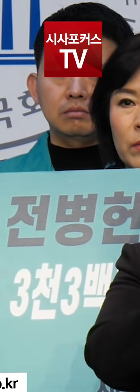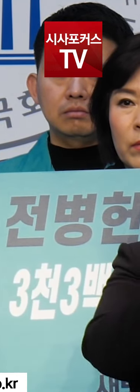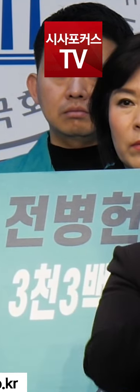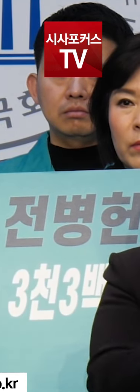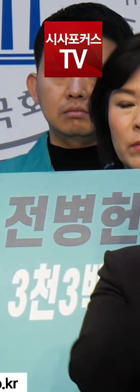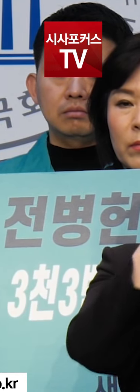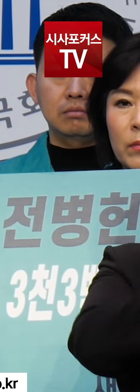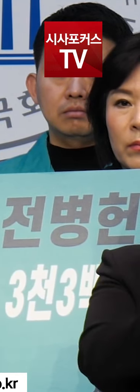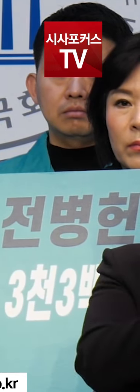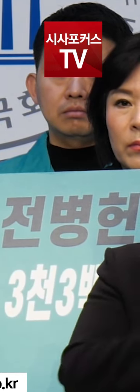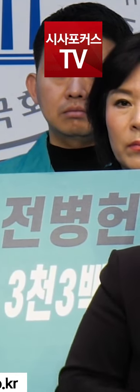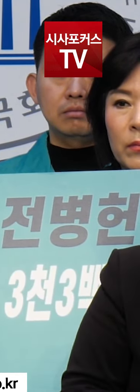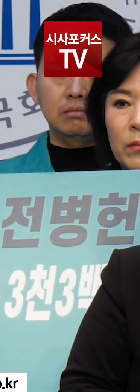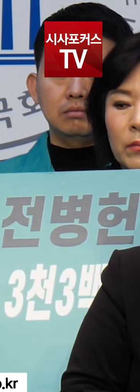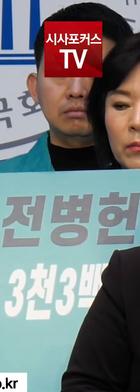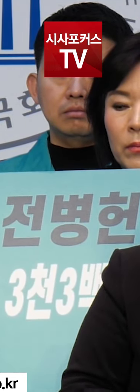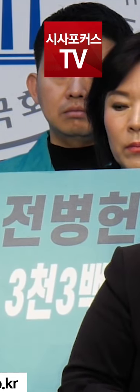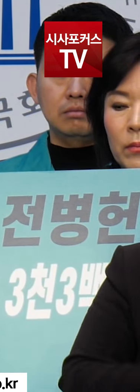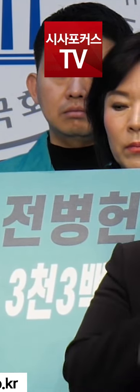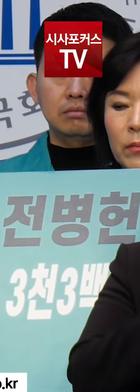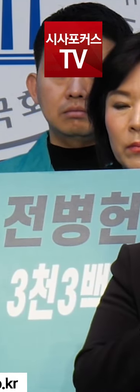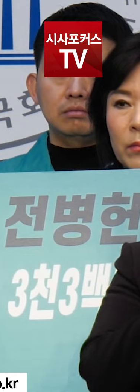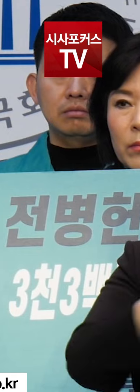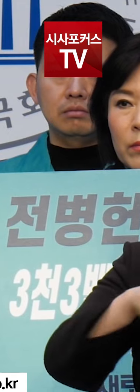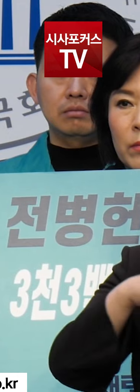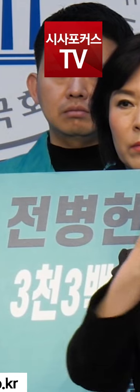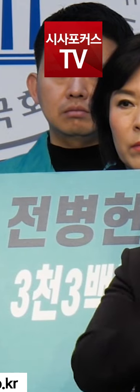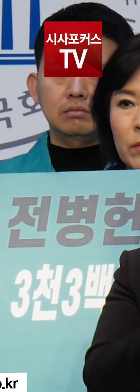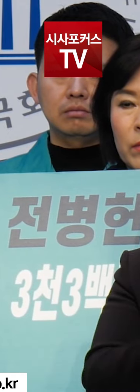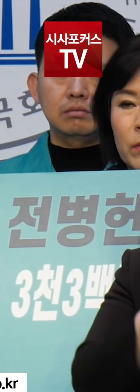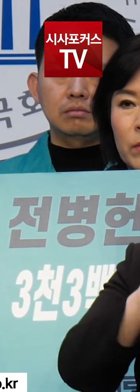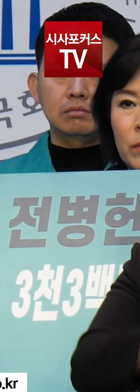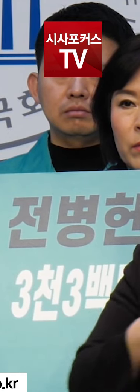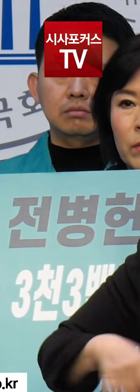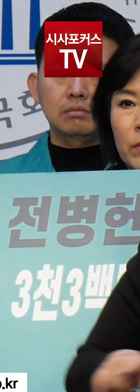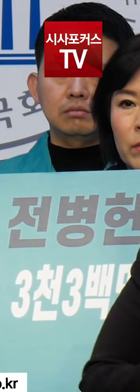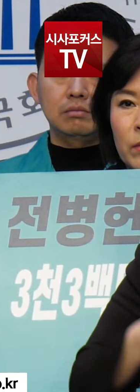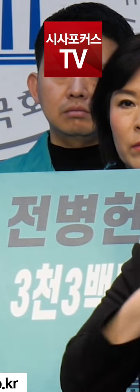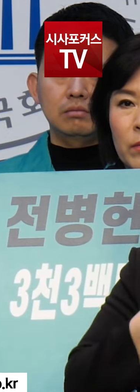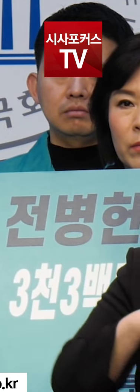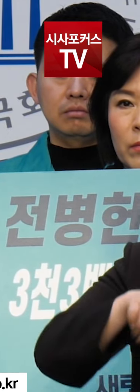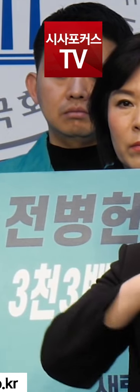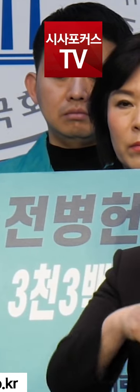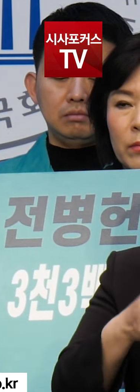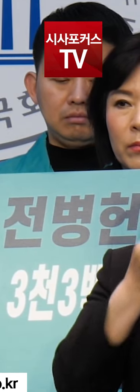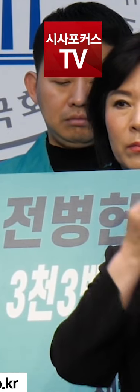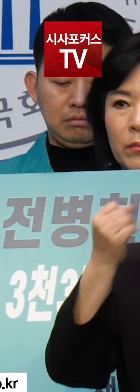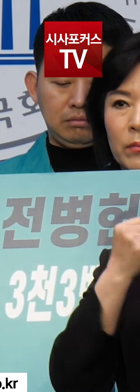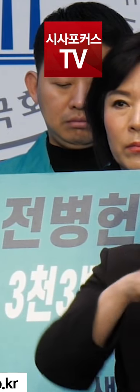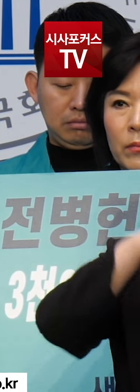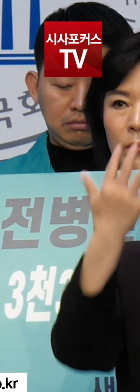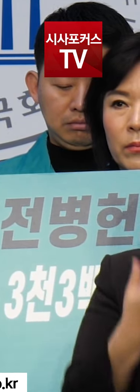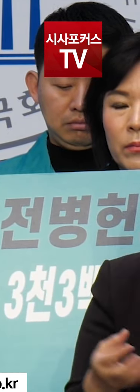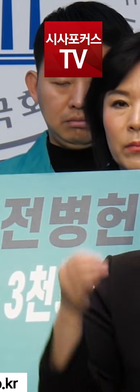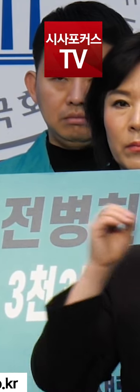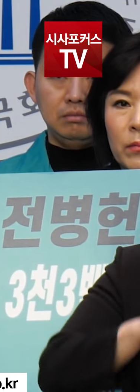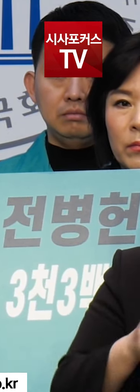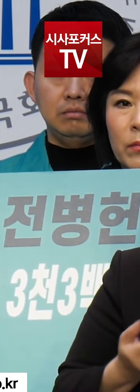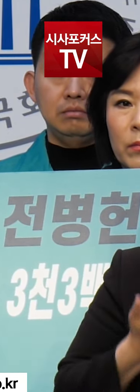재건하여 대한 야당을 만드는 길에 저의 정치 역정에 남은 역량을 보탤